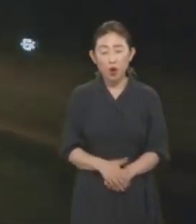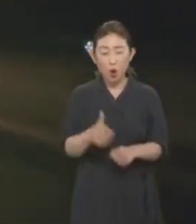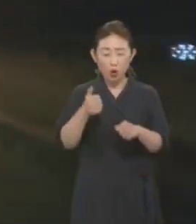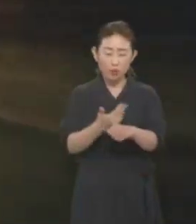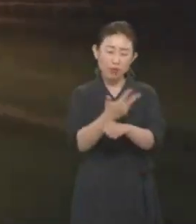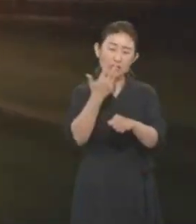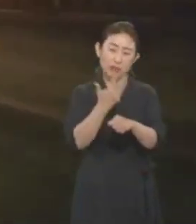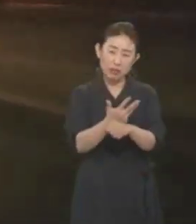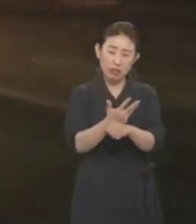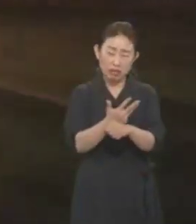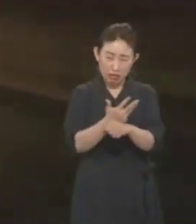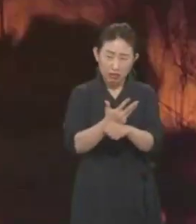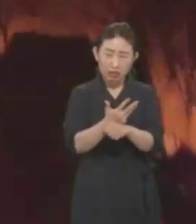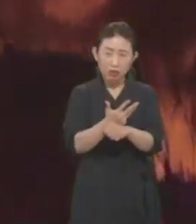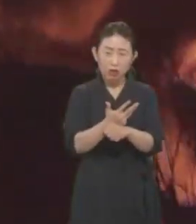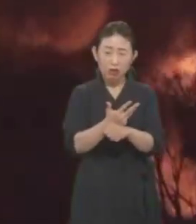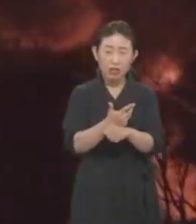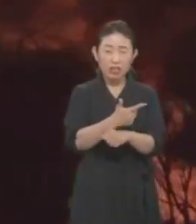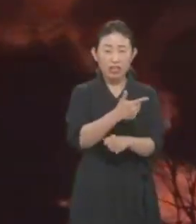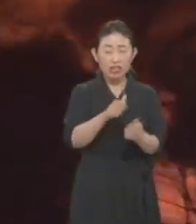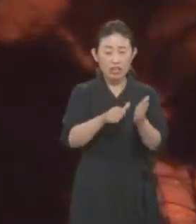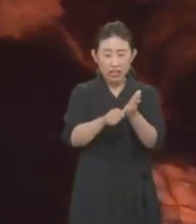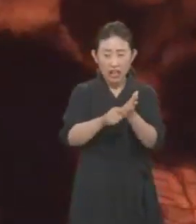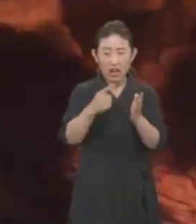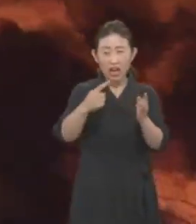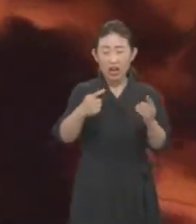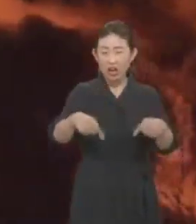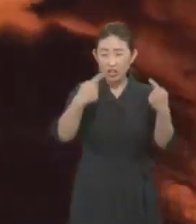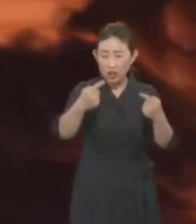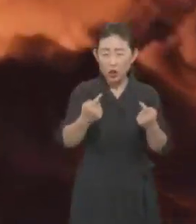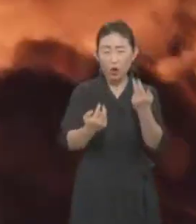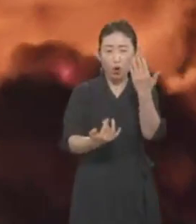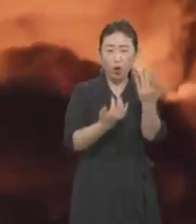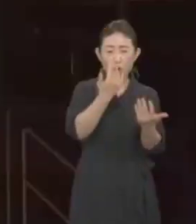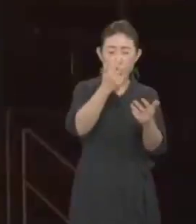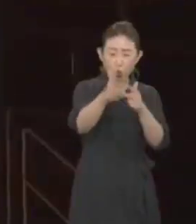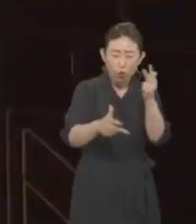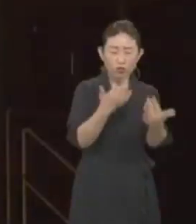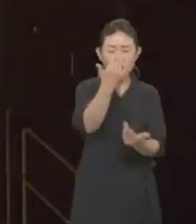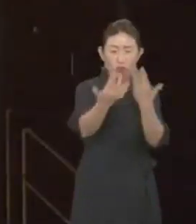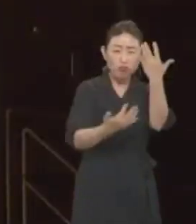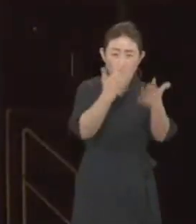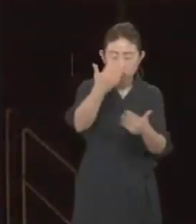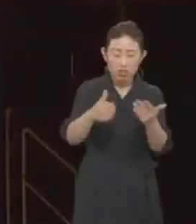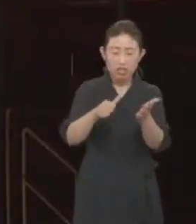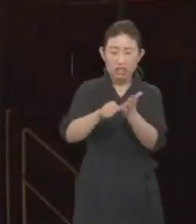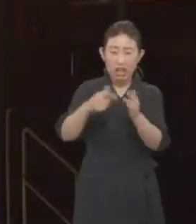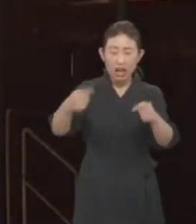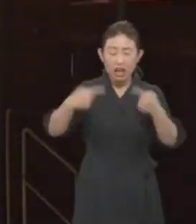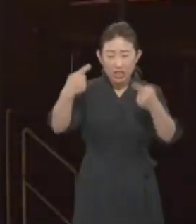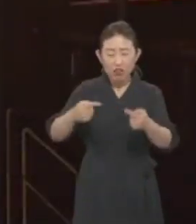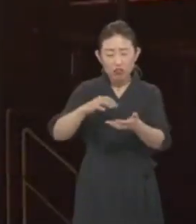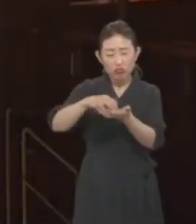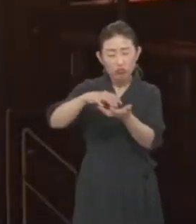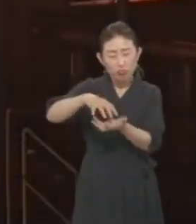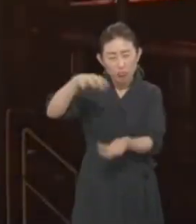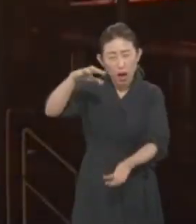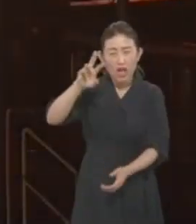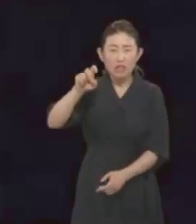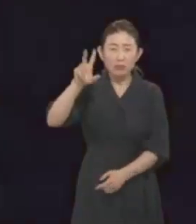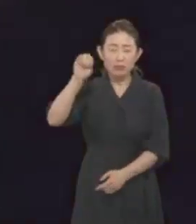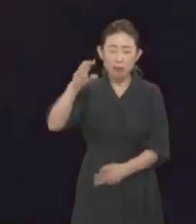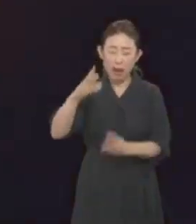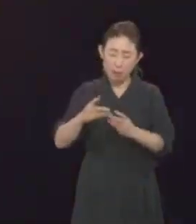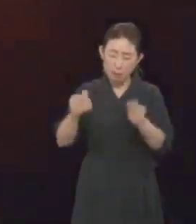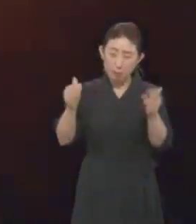58시간 동안 축구장 12개 크기의 공장과 타이어 21만 개를 앗아간 한국타이어 대전 공장 화재. 화재